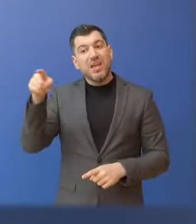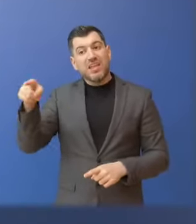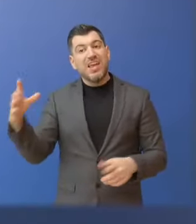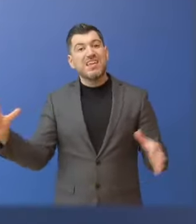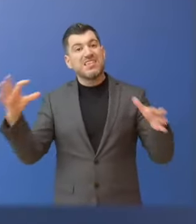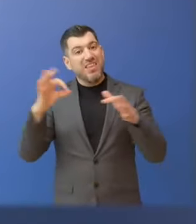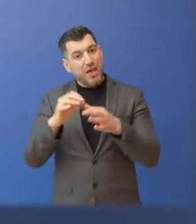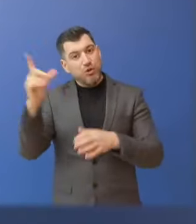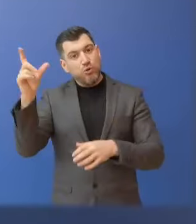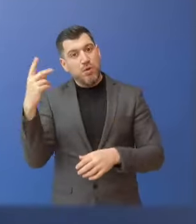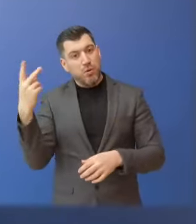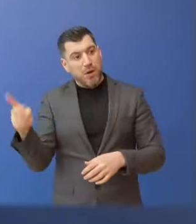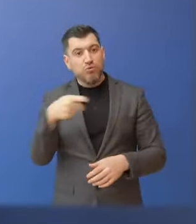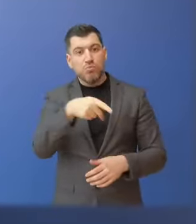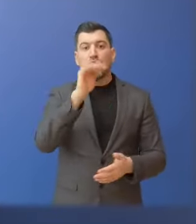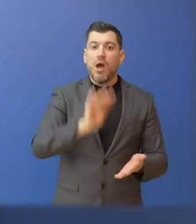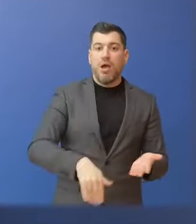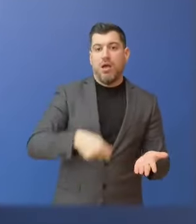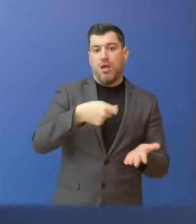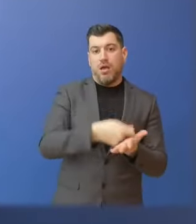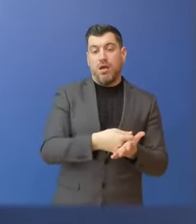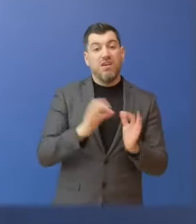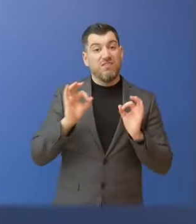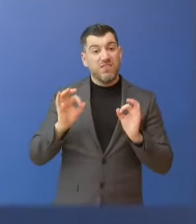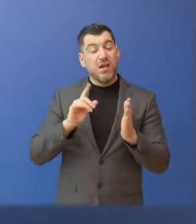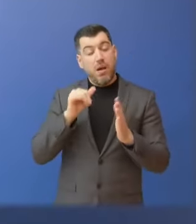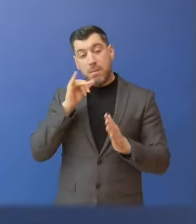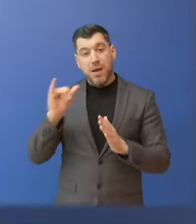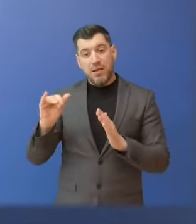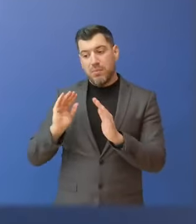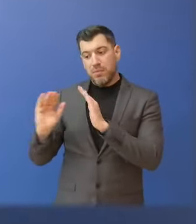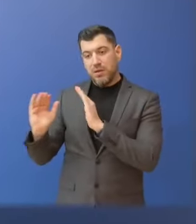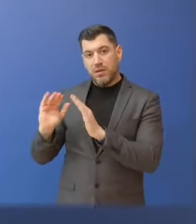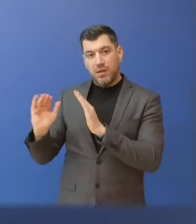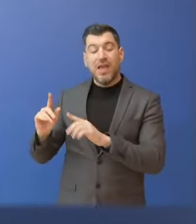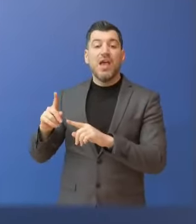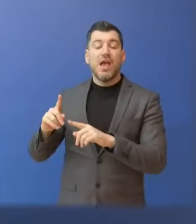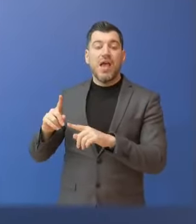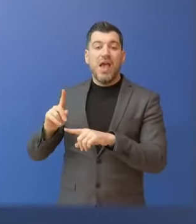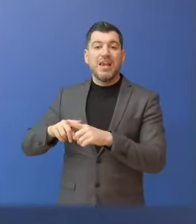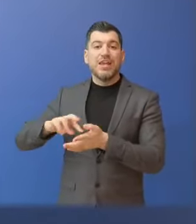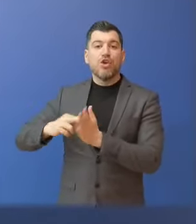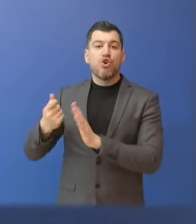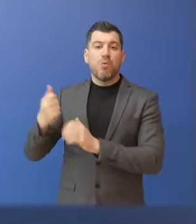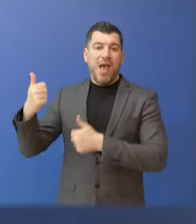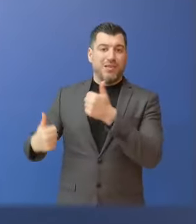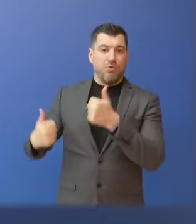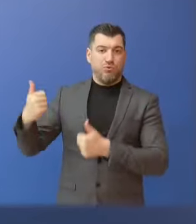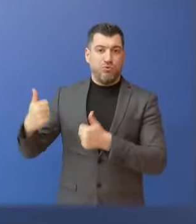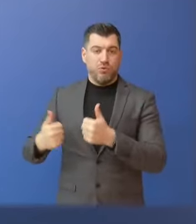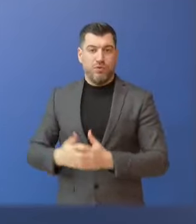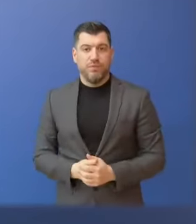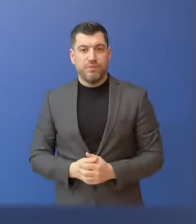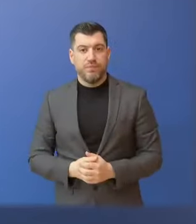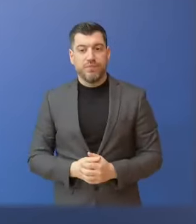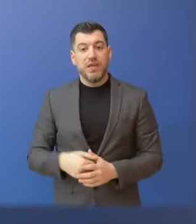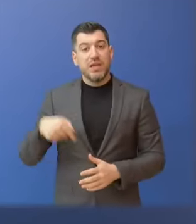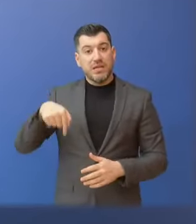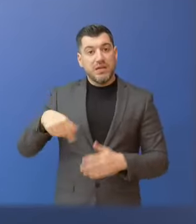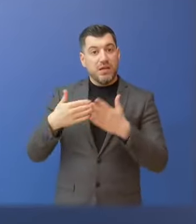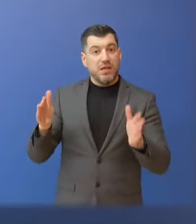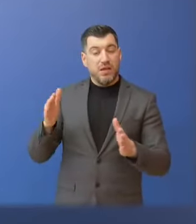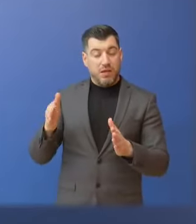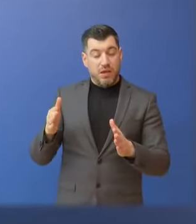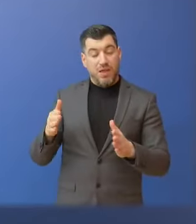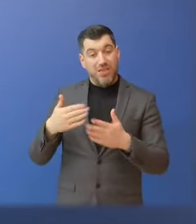κίνδυνο την ανταγωνιστικότητα της ελληνικής οικονομίας σε εφαρμογή τίθεται από σήμερα η λειτουργία της ενιαίας ψηφιακής